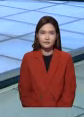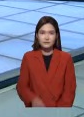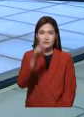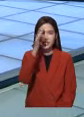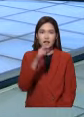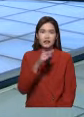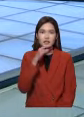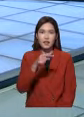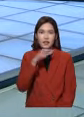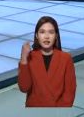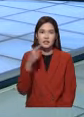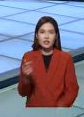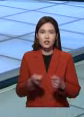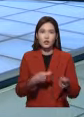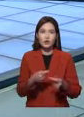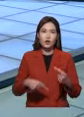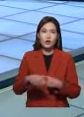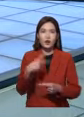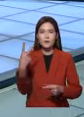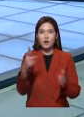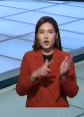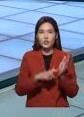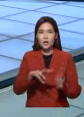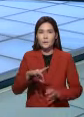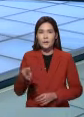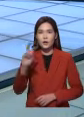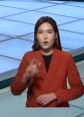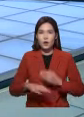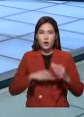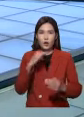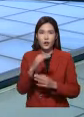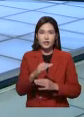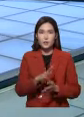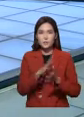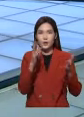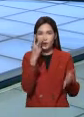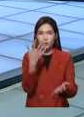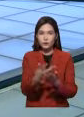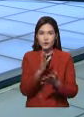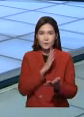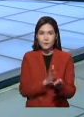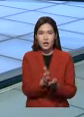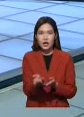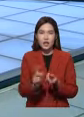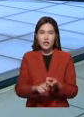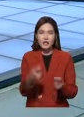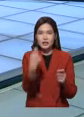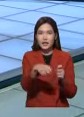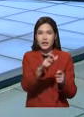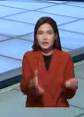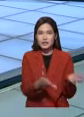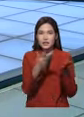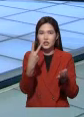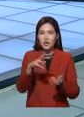Қазақстан мен Ресей арасындағы тауар айналымы 27 миллиард долларға жетті. Бұл рекордтық көрсеткіш. Ал тікелей тартылған инвестиция көлемі